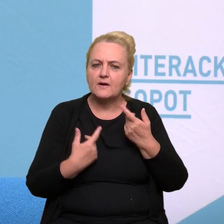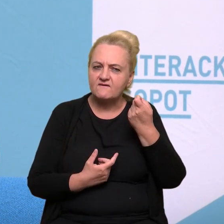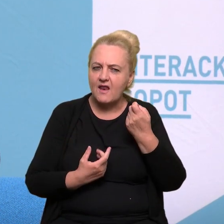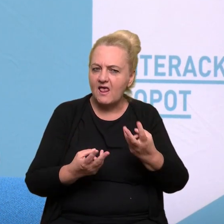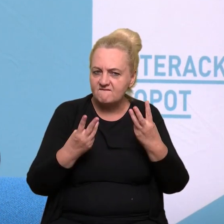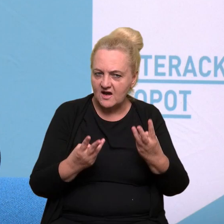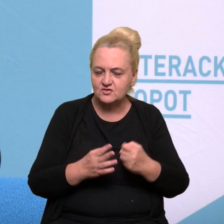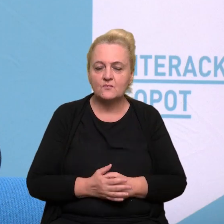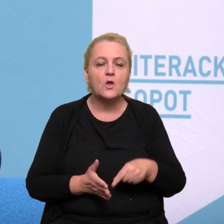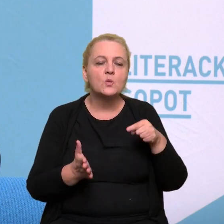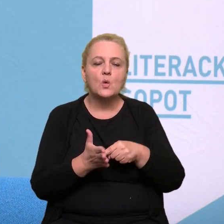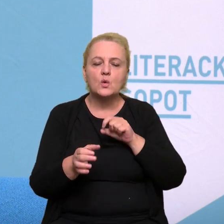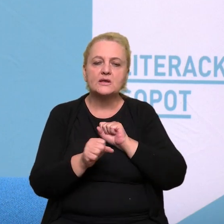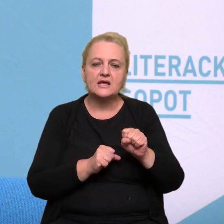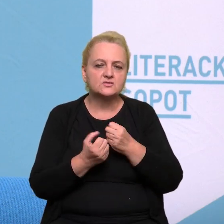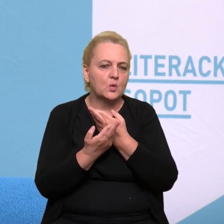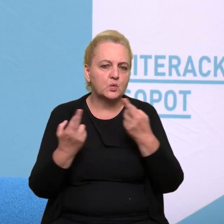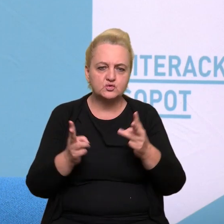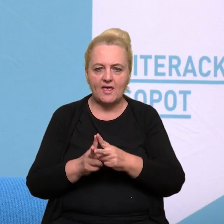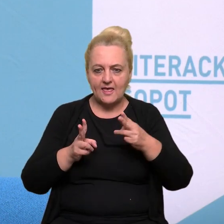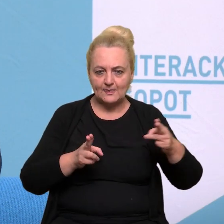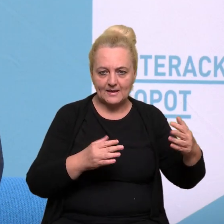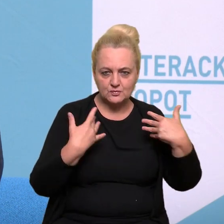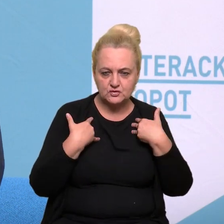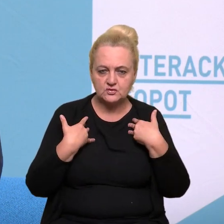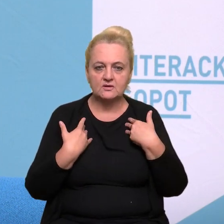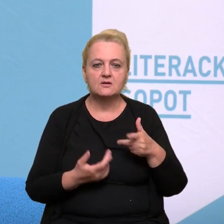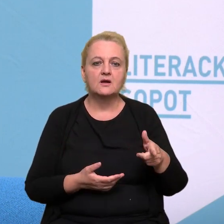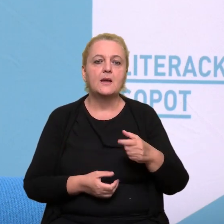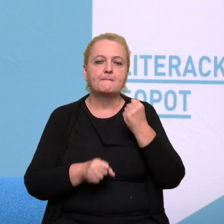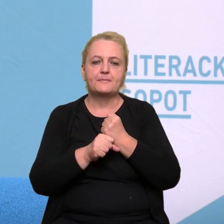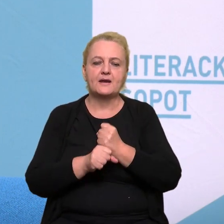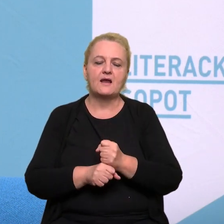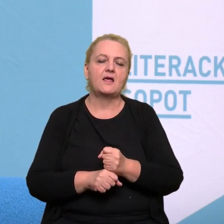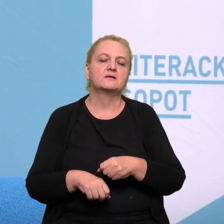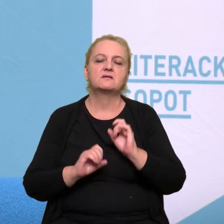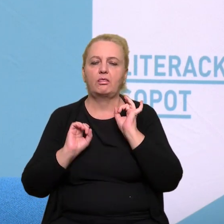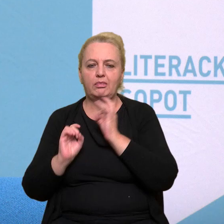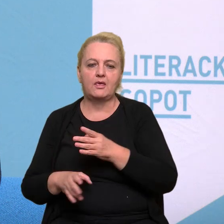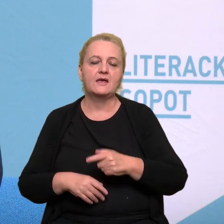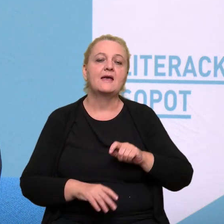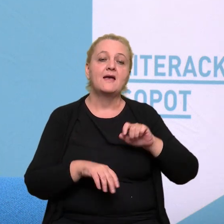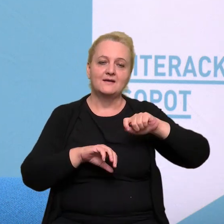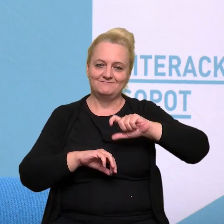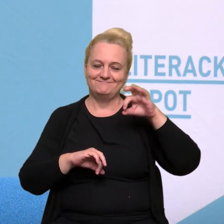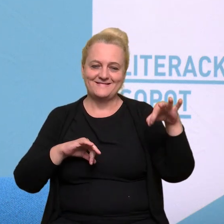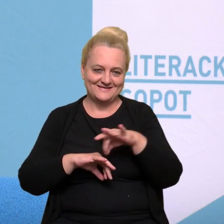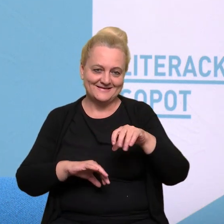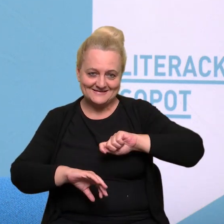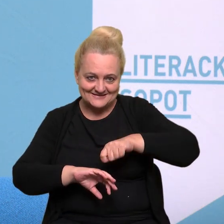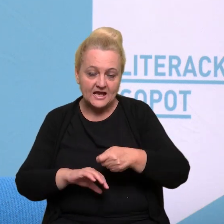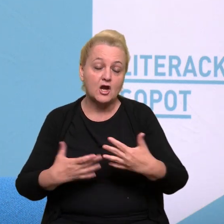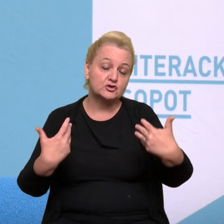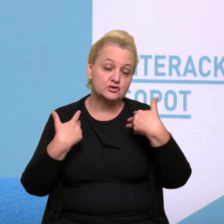moment. Są to bardzo różne etapy życia. Od rzucenia pracy, po zaręczyny, albo